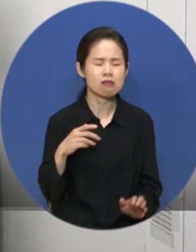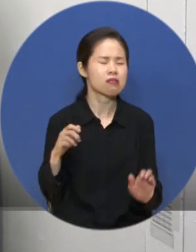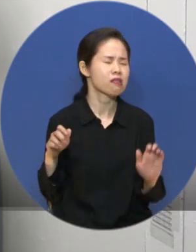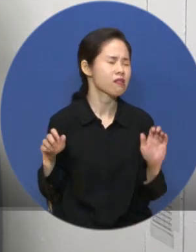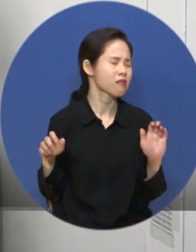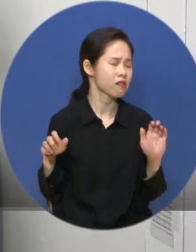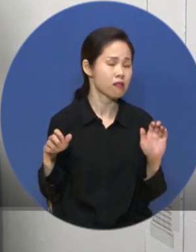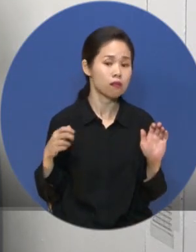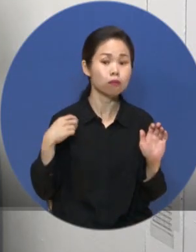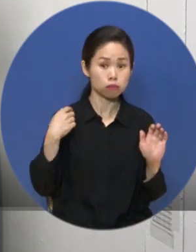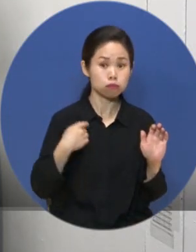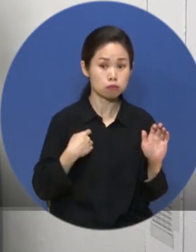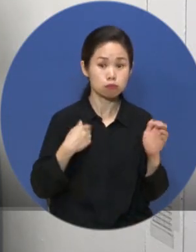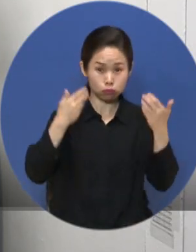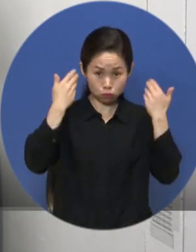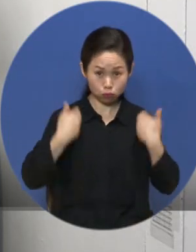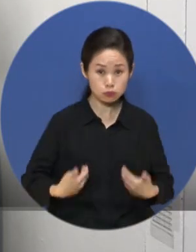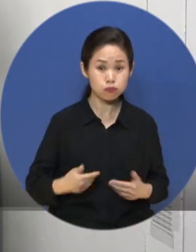일그러진